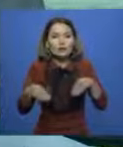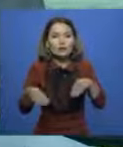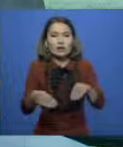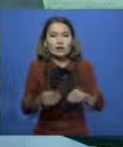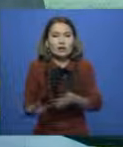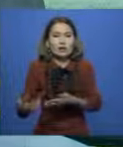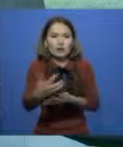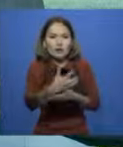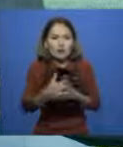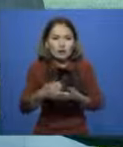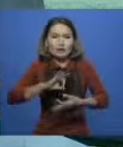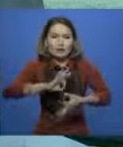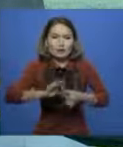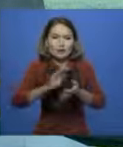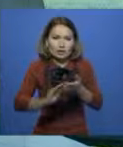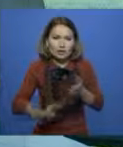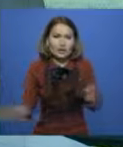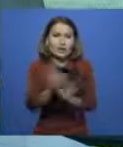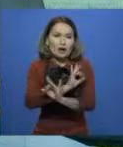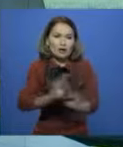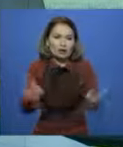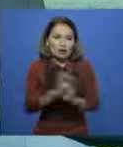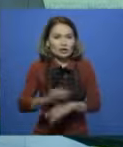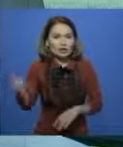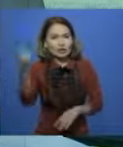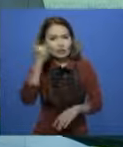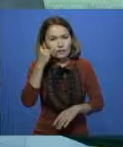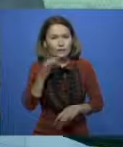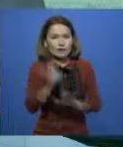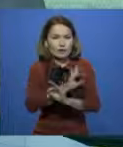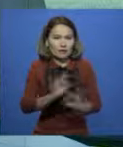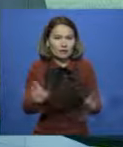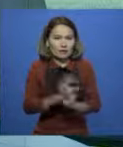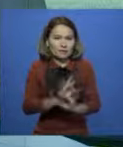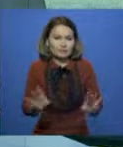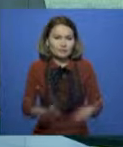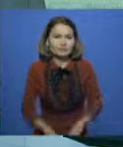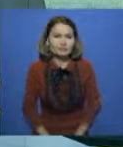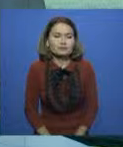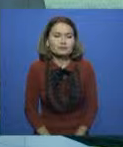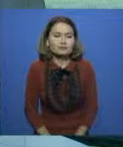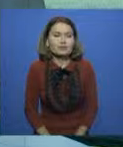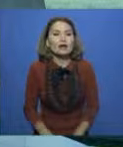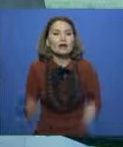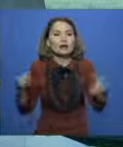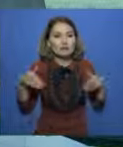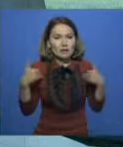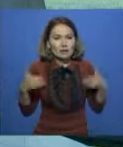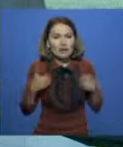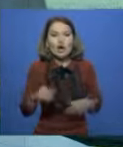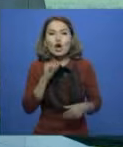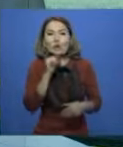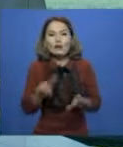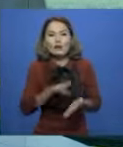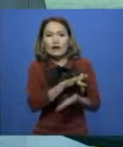жиын-терін жұмыстарының барысы жайлы тікелей эфирде қазір бізбен байланыстағы тілшіміз Мағауия Қалиев тарқатып айтады. Мағауия, сәлеметсіз бе?